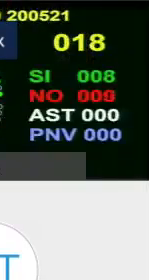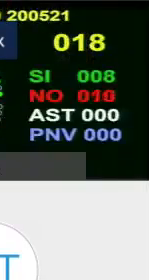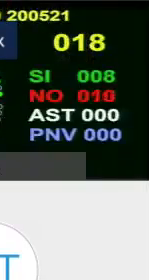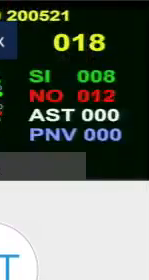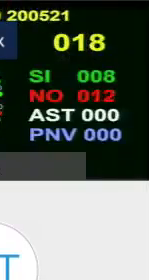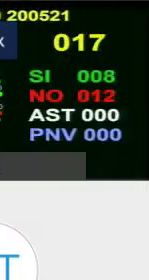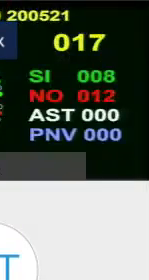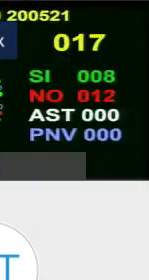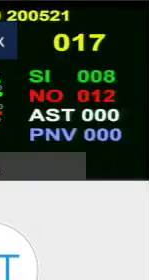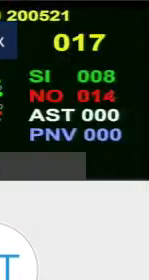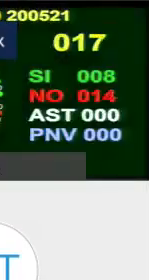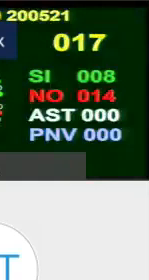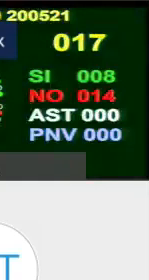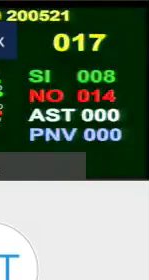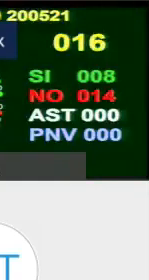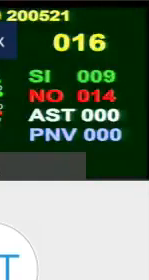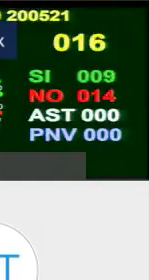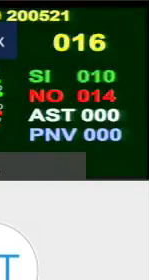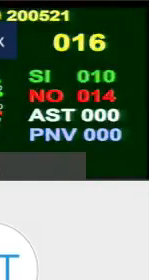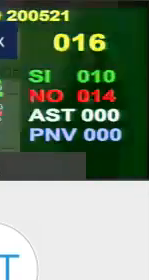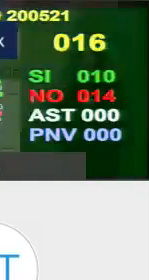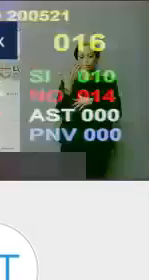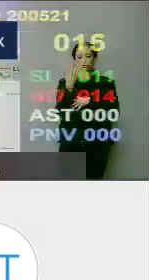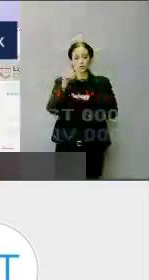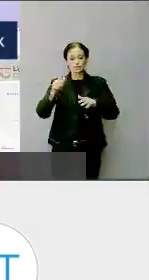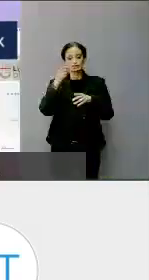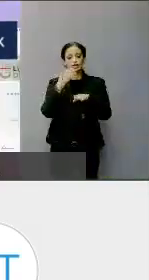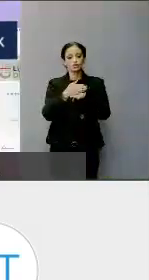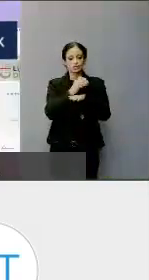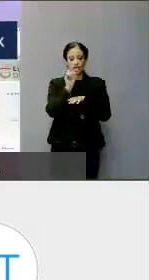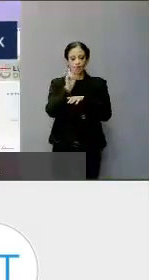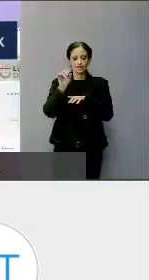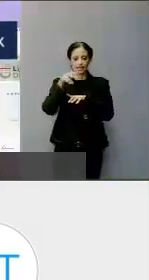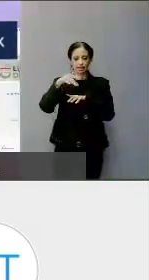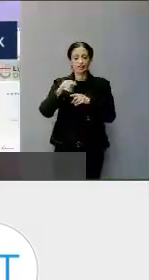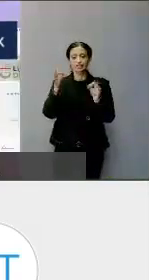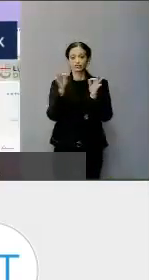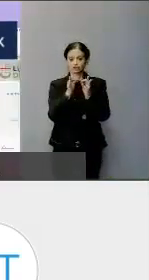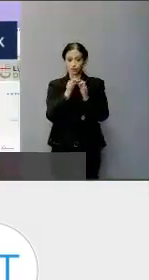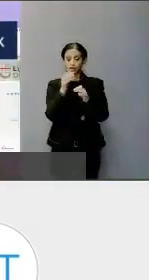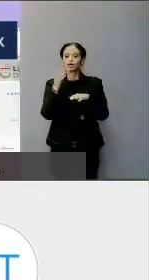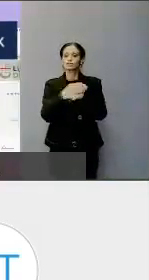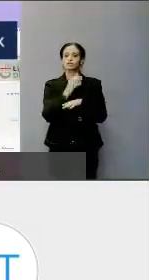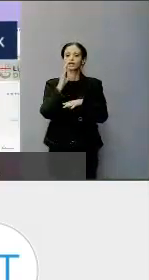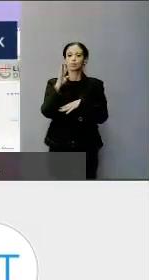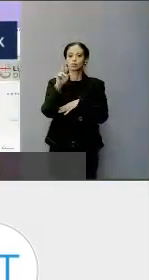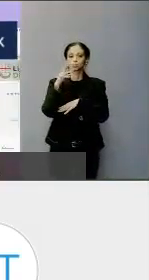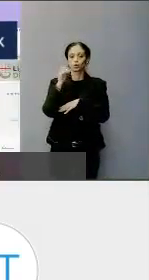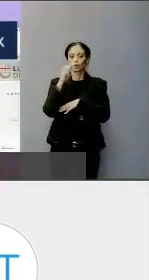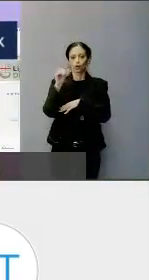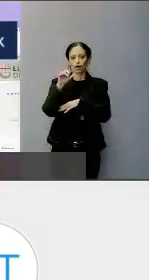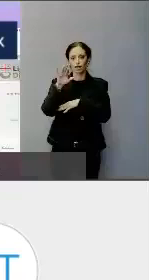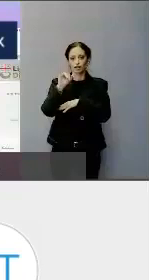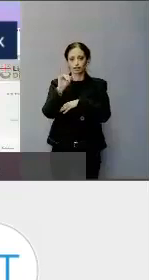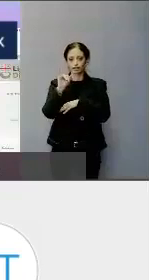da remoto sul numero 56 consiglieri abbiamo la consigliera bruccoleri